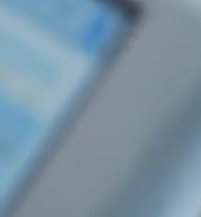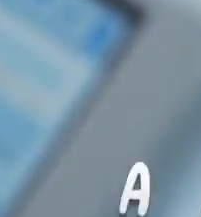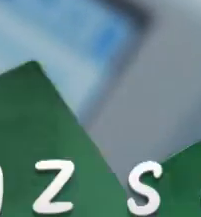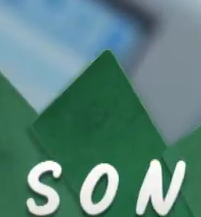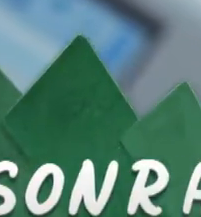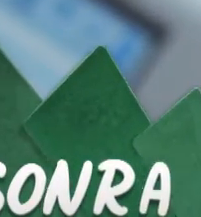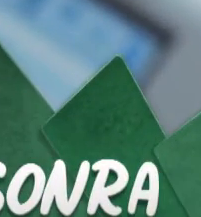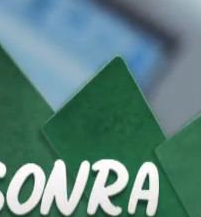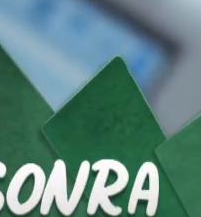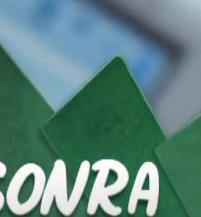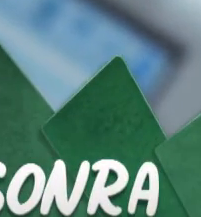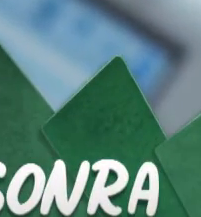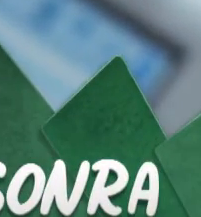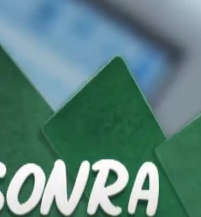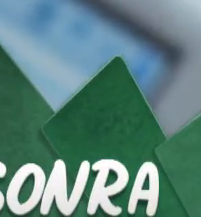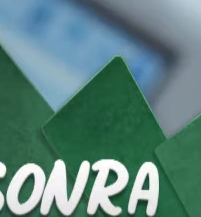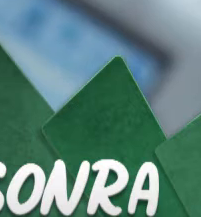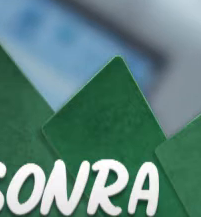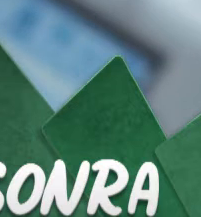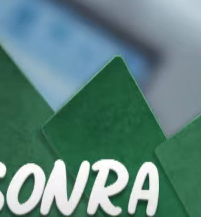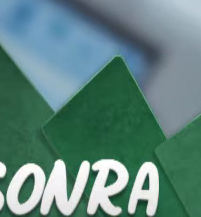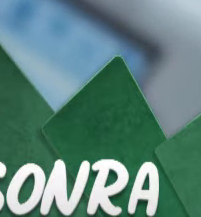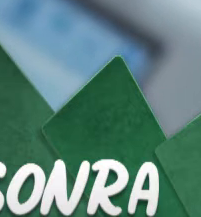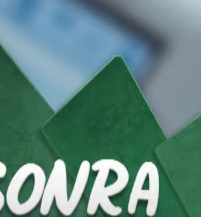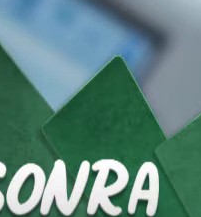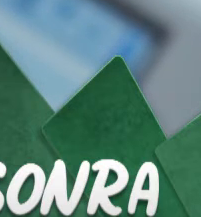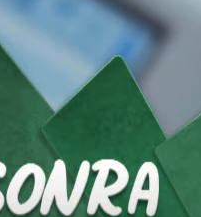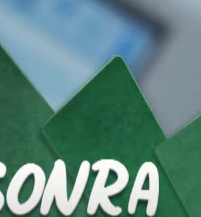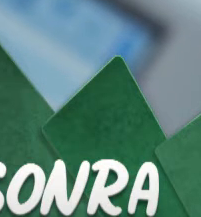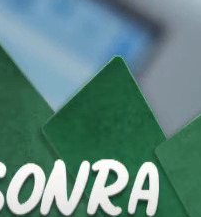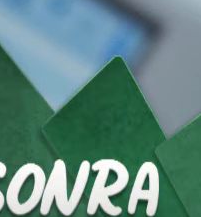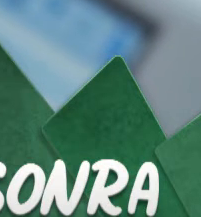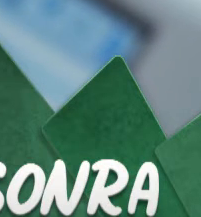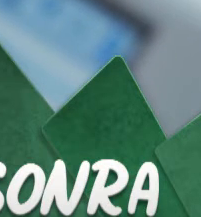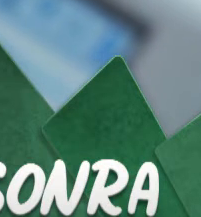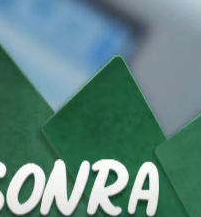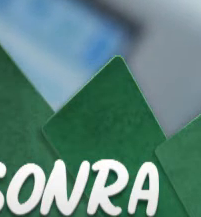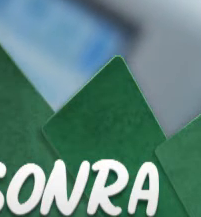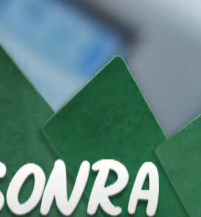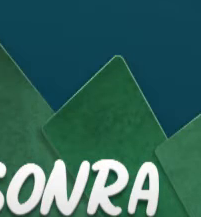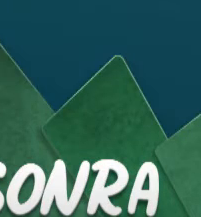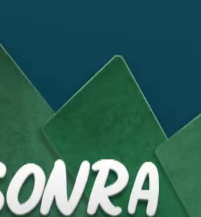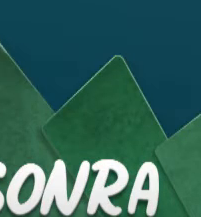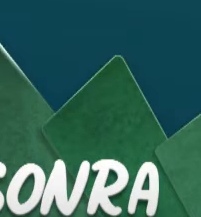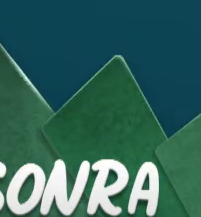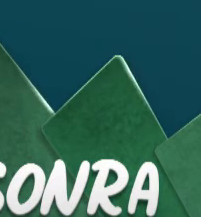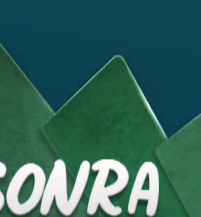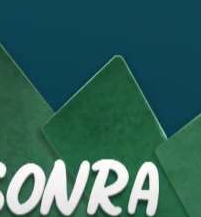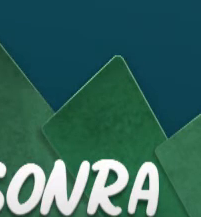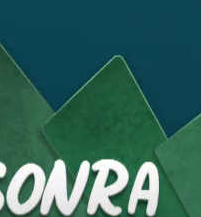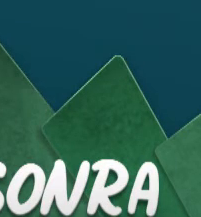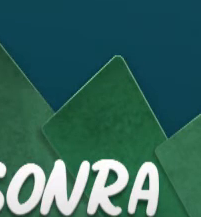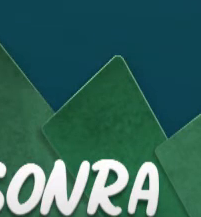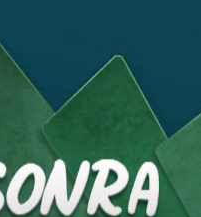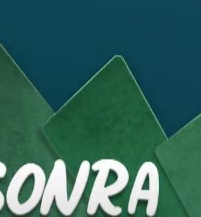kanın tek kaynağı insandır Bu yüzden kan bağışlamak Hayat kurtarmak ve eşleyebilir Peki kan